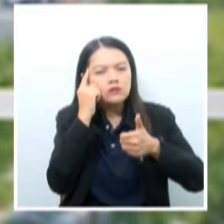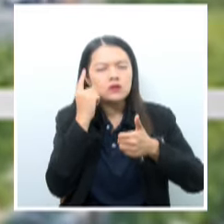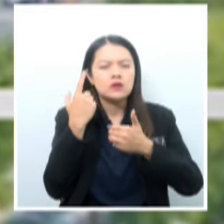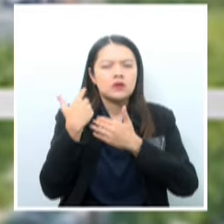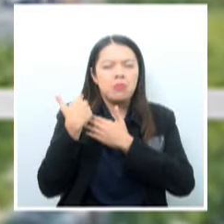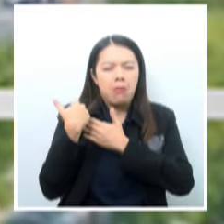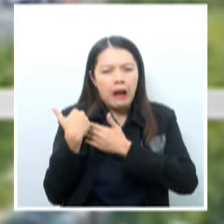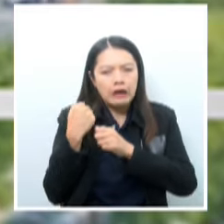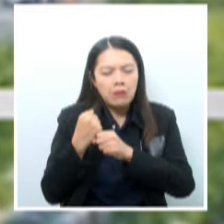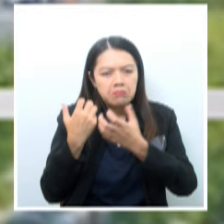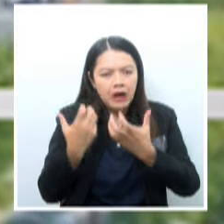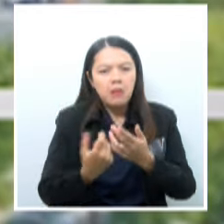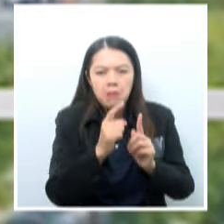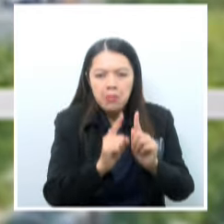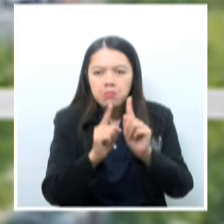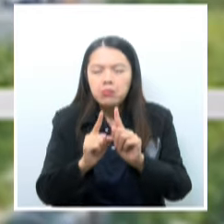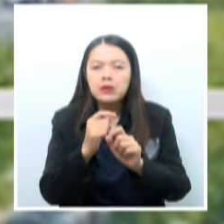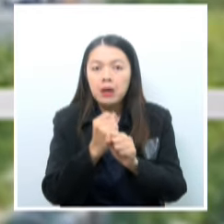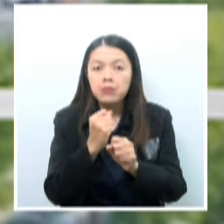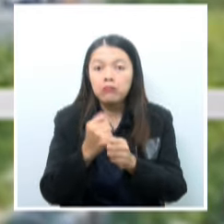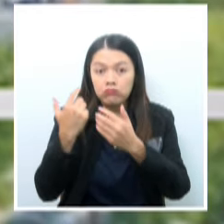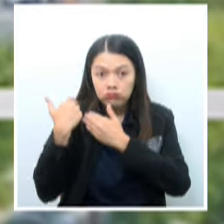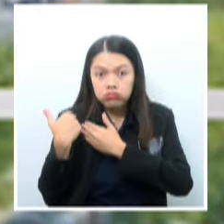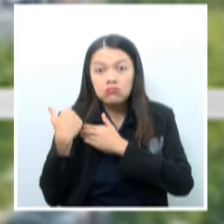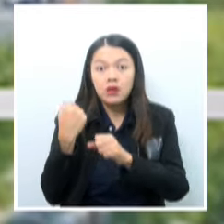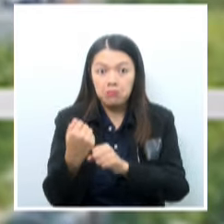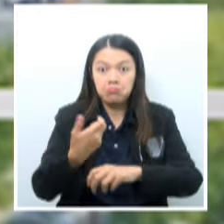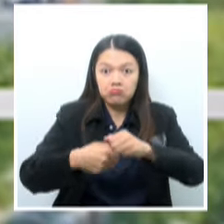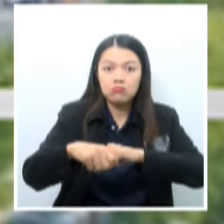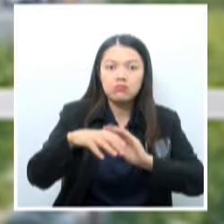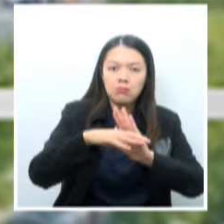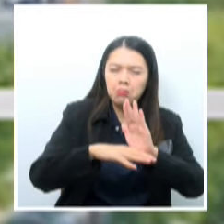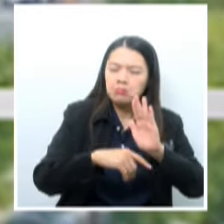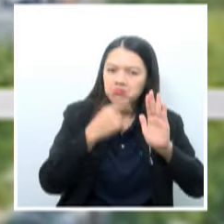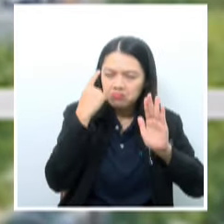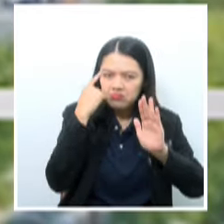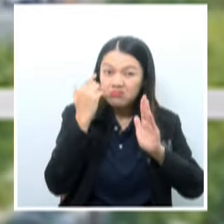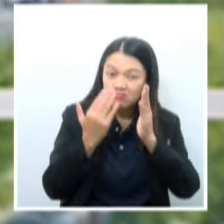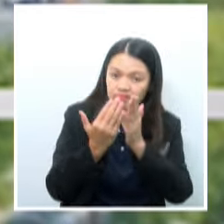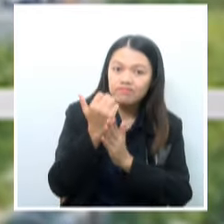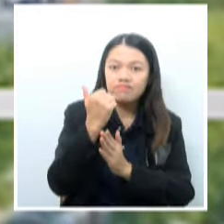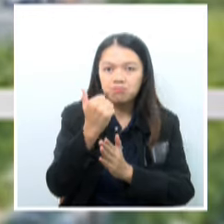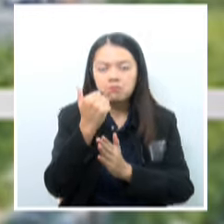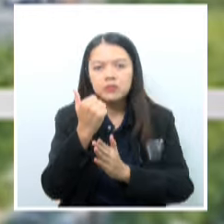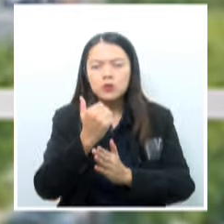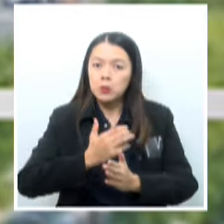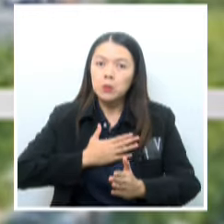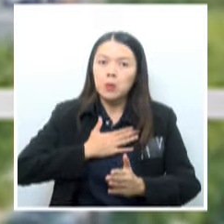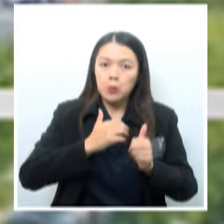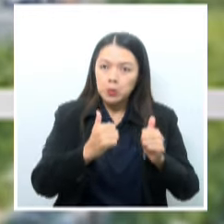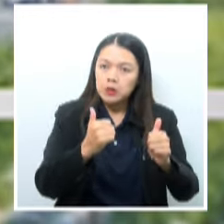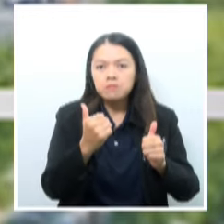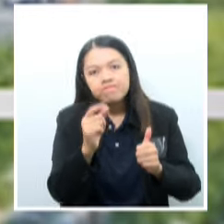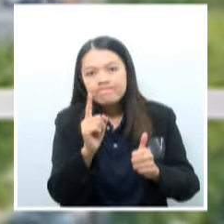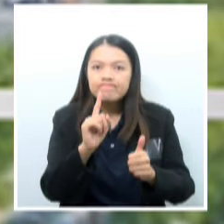ระที่ได้ดำเนินการไปอะค่ะมีผลการดำเนินงานที่เป็นน่าจะประสบความสำเร็จหรือพึงพอใจแค่ไหนอย่